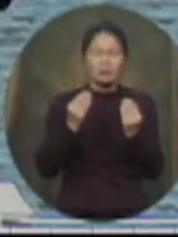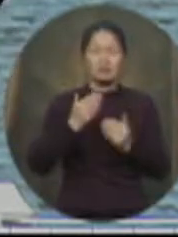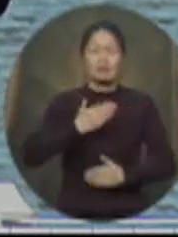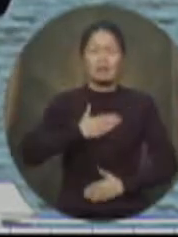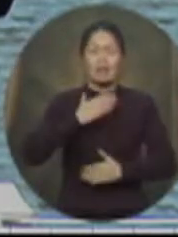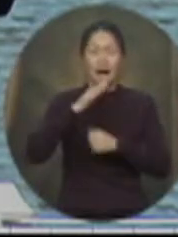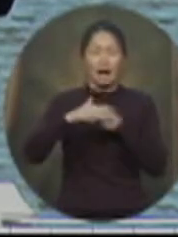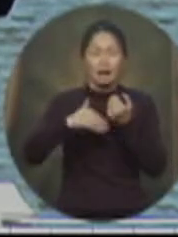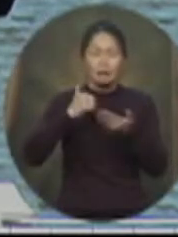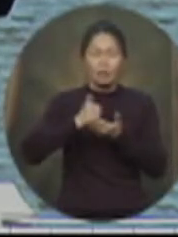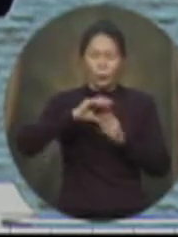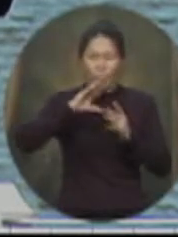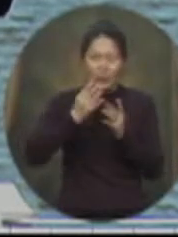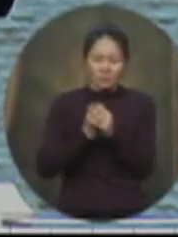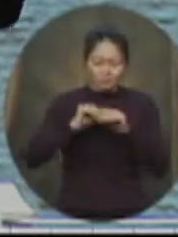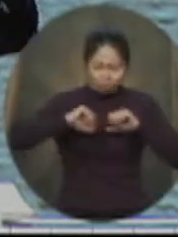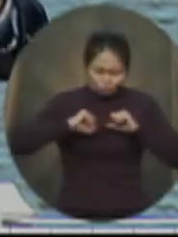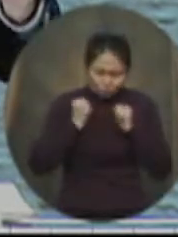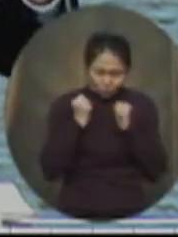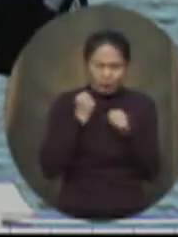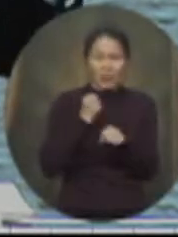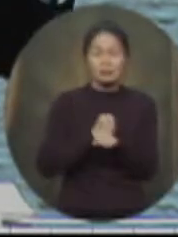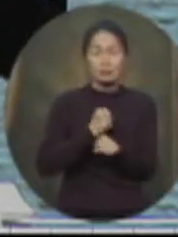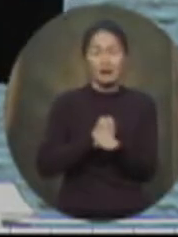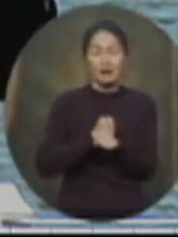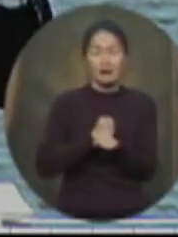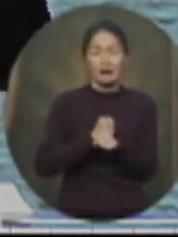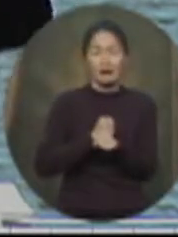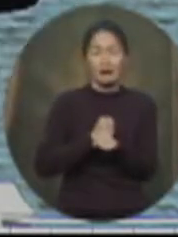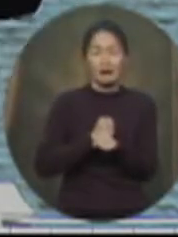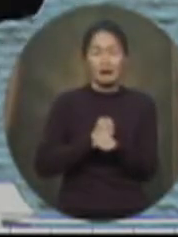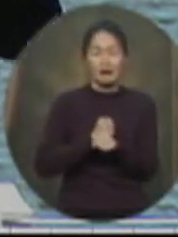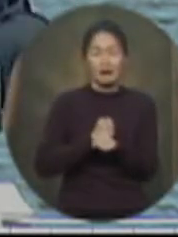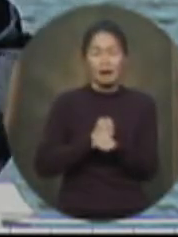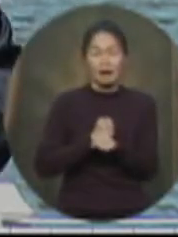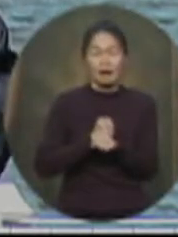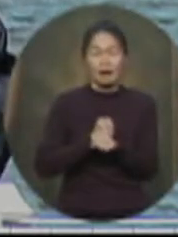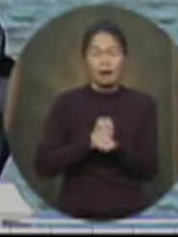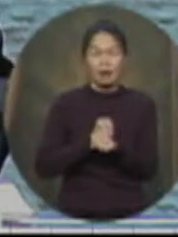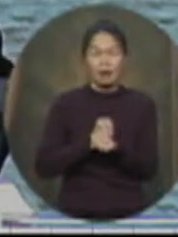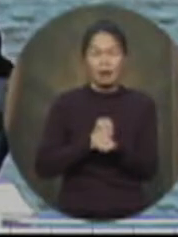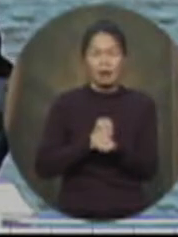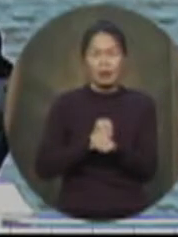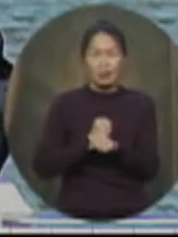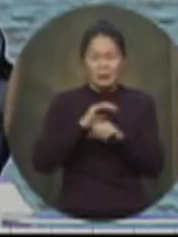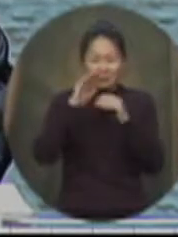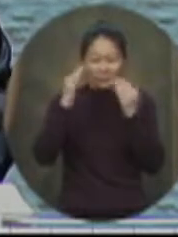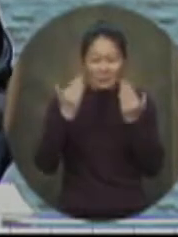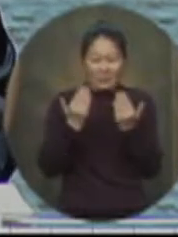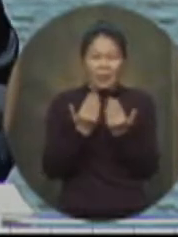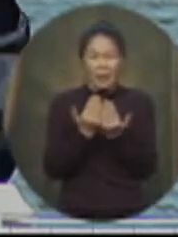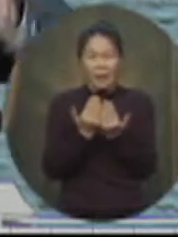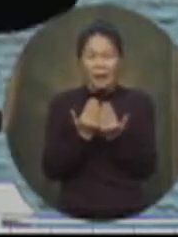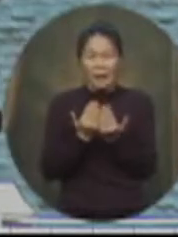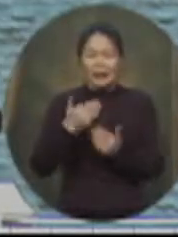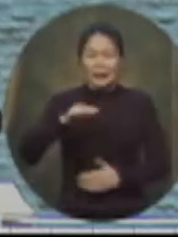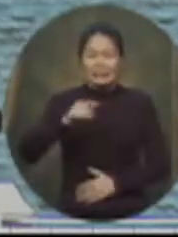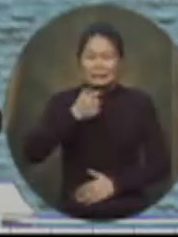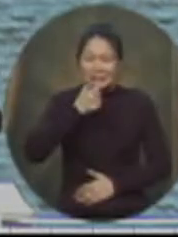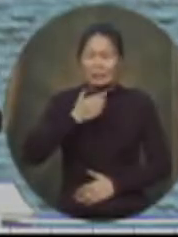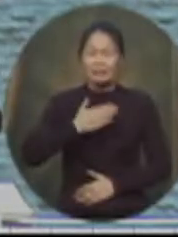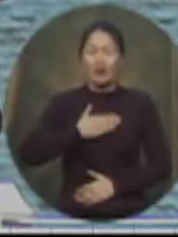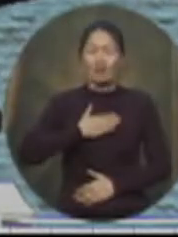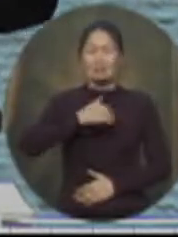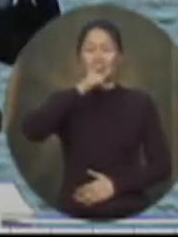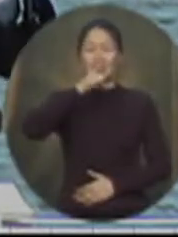날 하나님께 완전히 순종하게 씁니다 다 안 하겠다면 하나님 다 있잖아요 아무도 안가게 따면 하나님